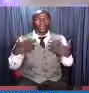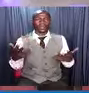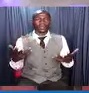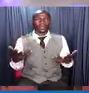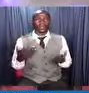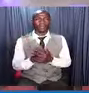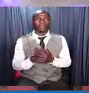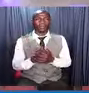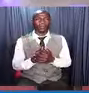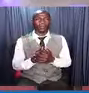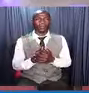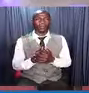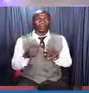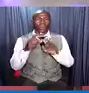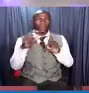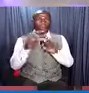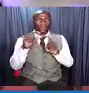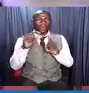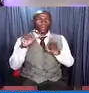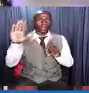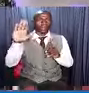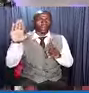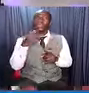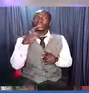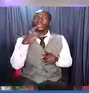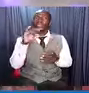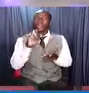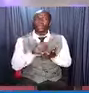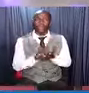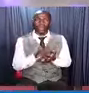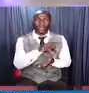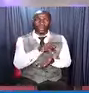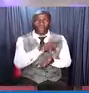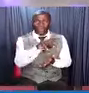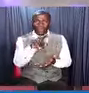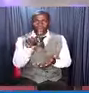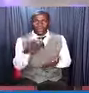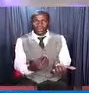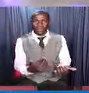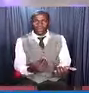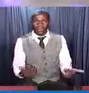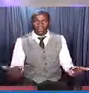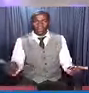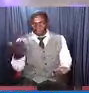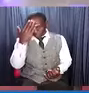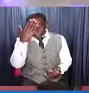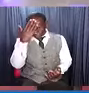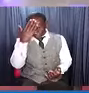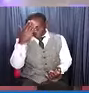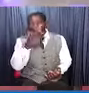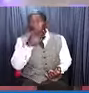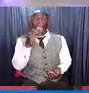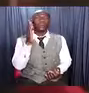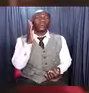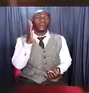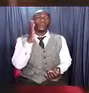Hallelujah. Hallelujah. Neno lake. His word. Linasema. It says. Ye watoto. Ye children. Tini baba na mama. Obey